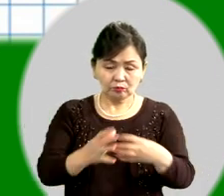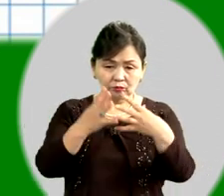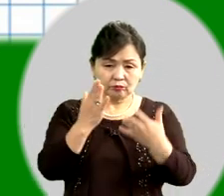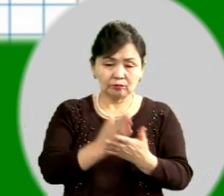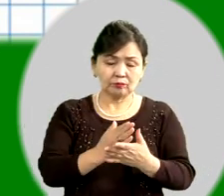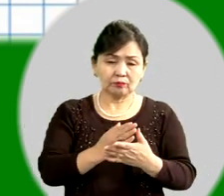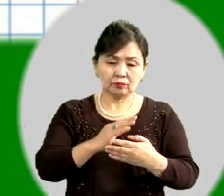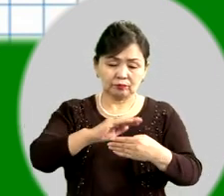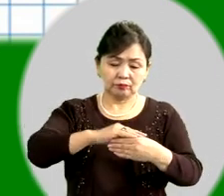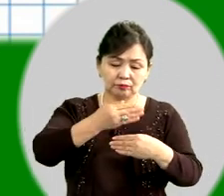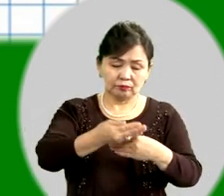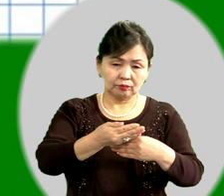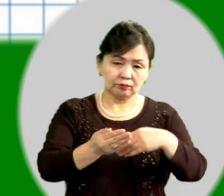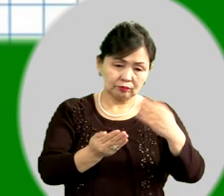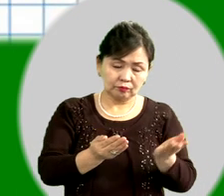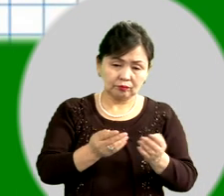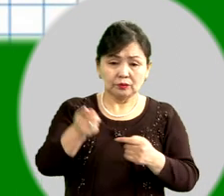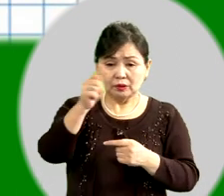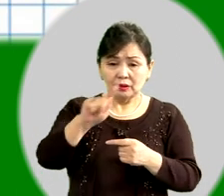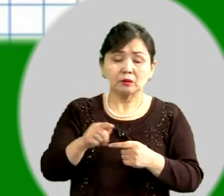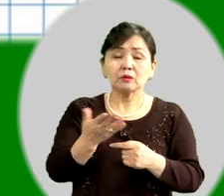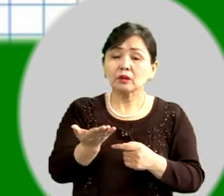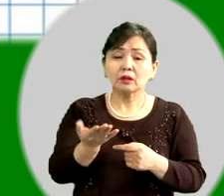вэ гэдгийг төсөөлөн бодорой.